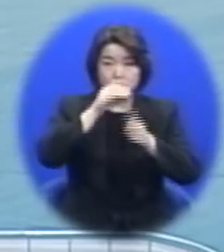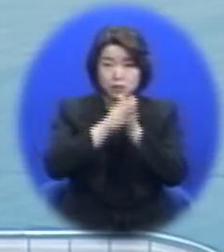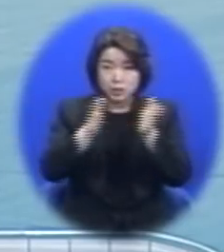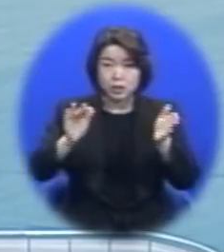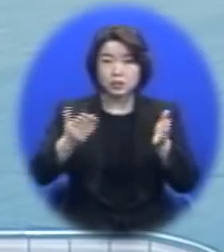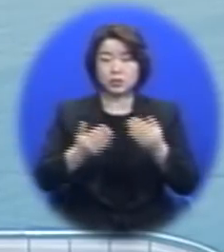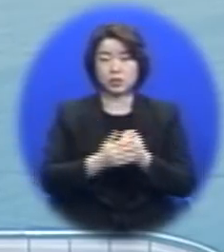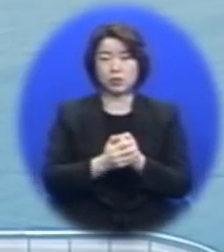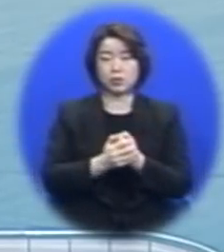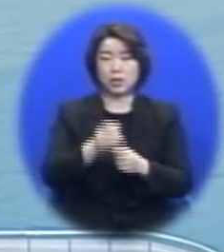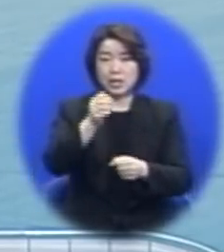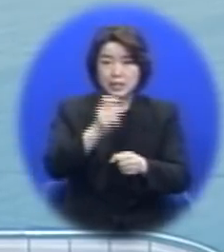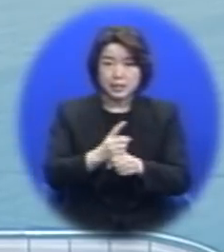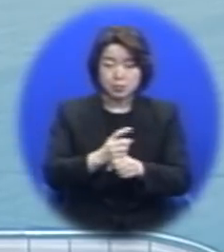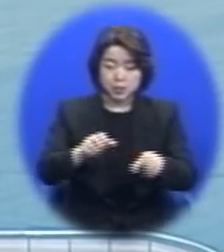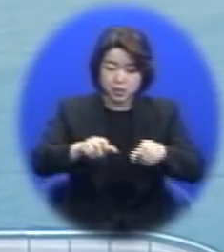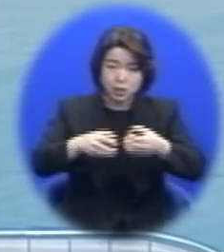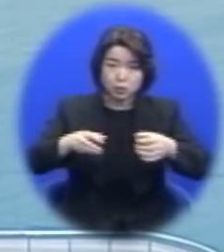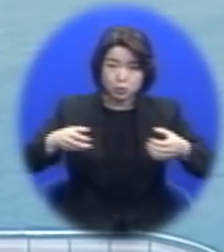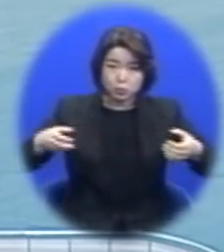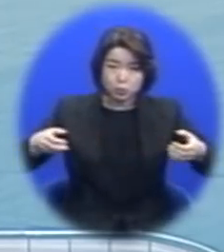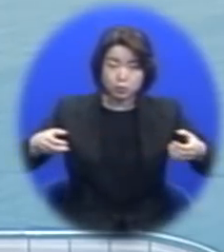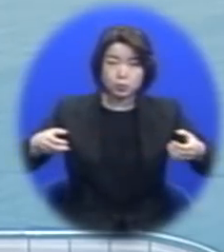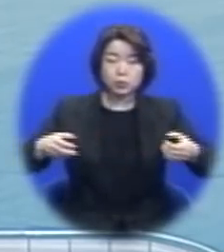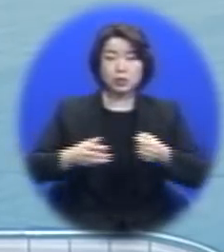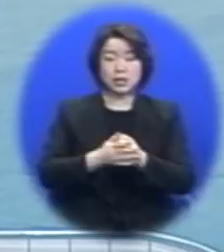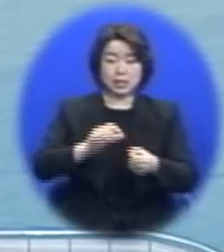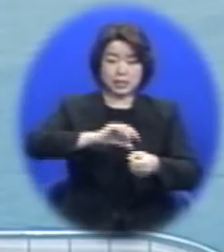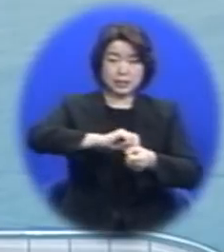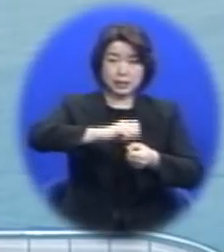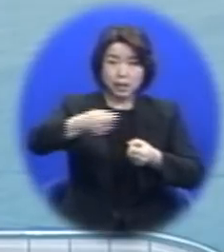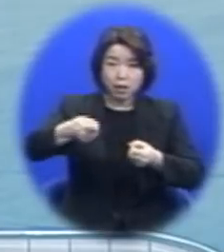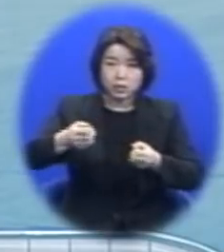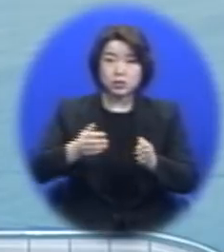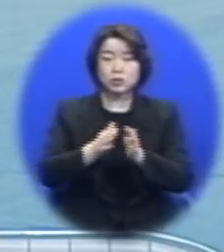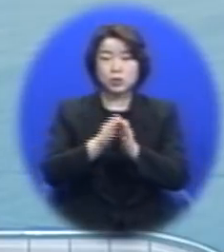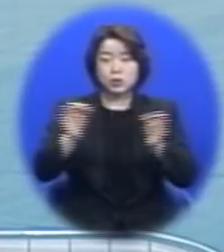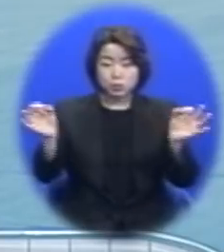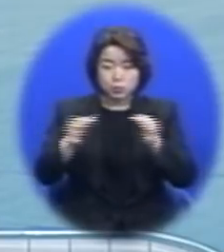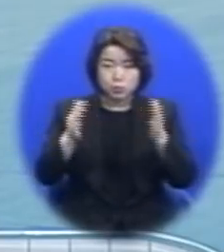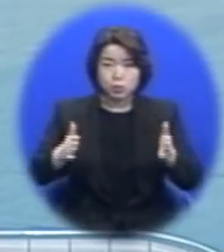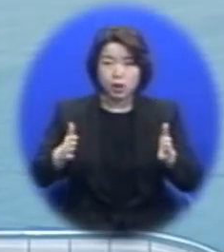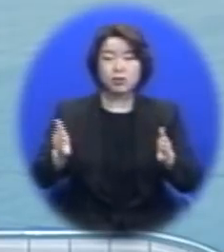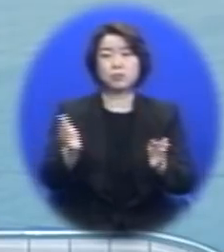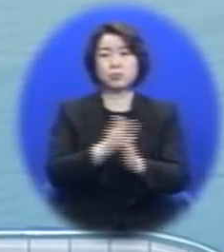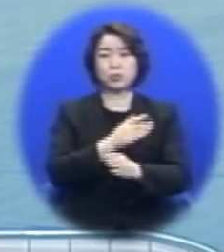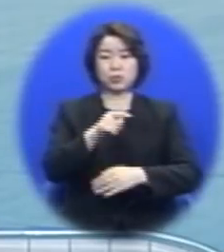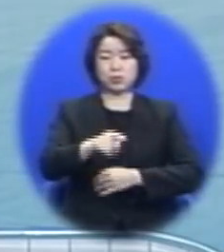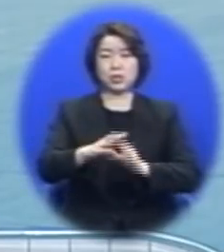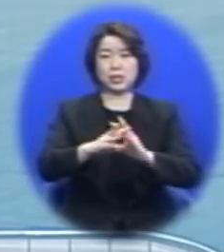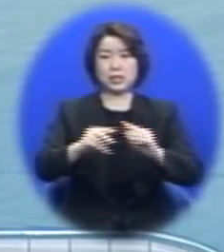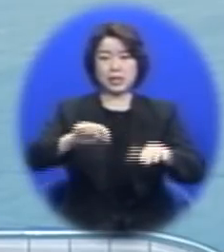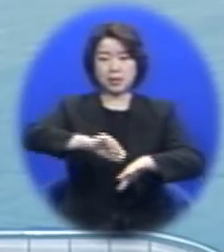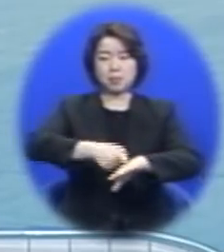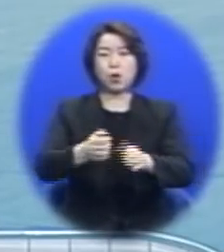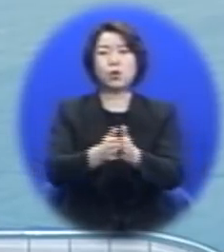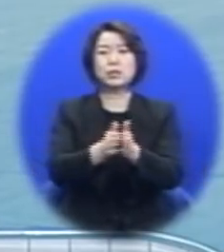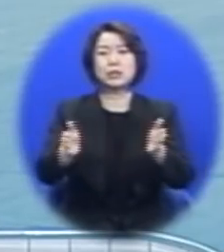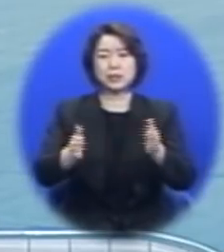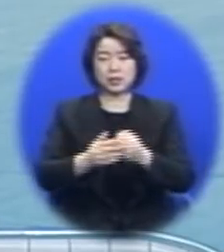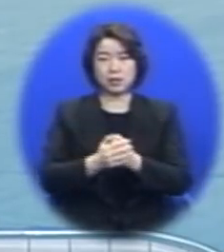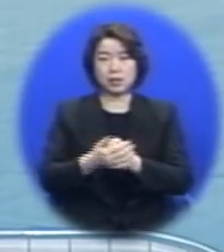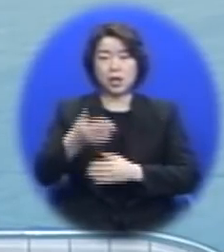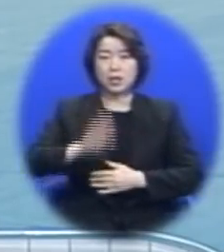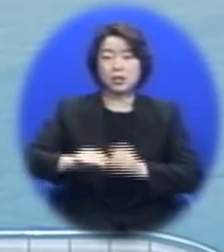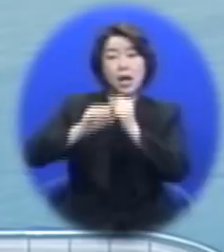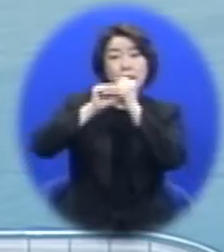이미 두루마리에 인이 떼어지는 순간부터 이 땅에는 재앙이 시작이 되죠. 그런데